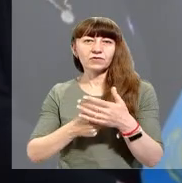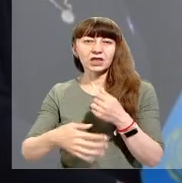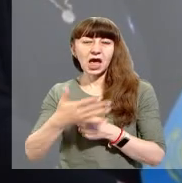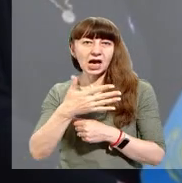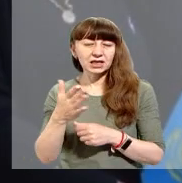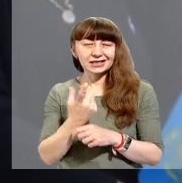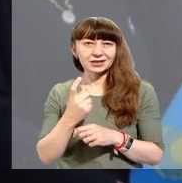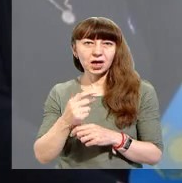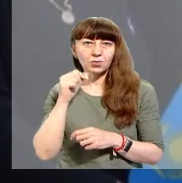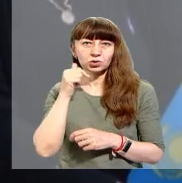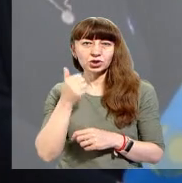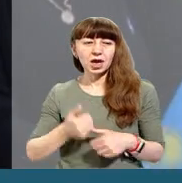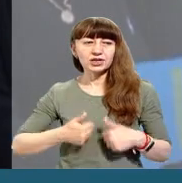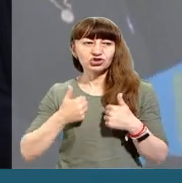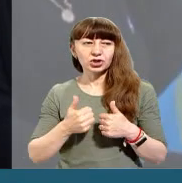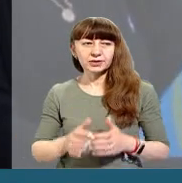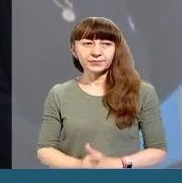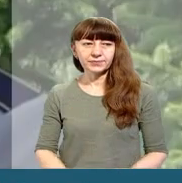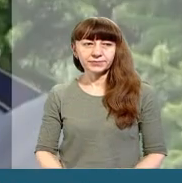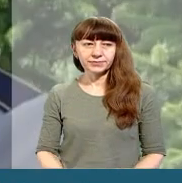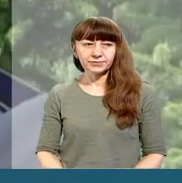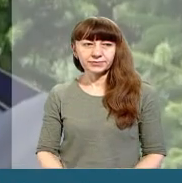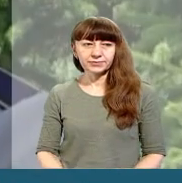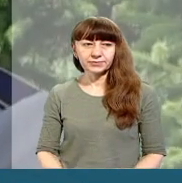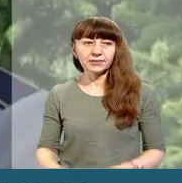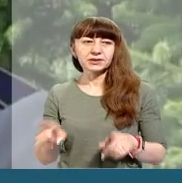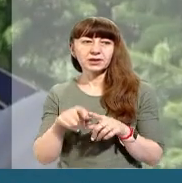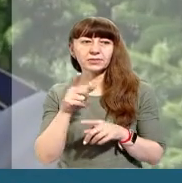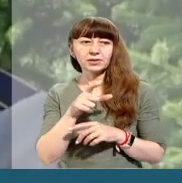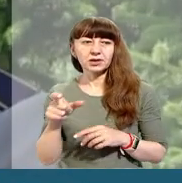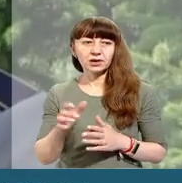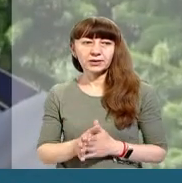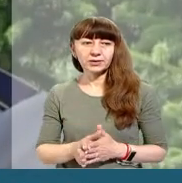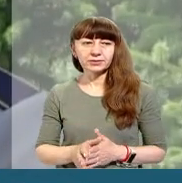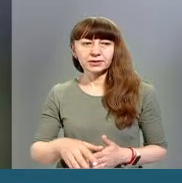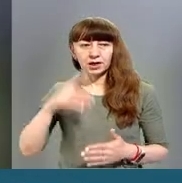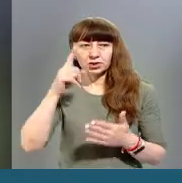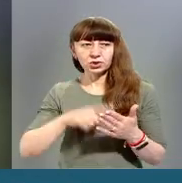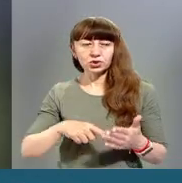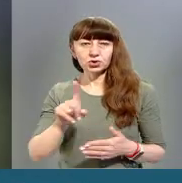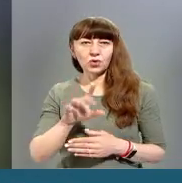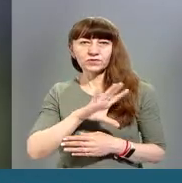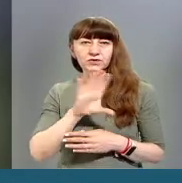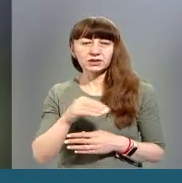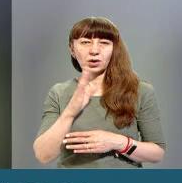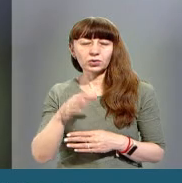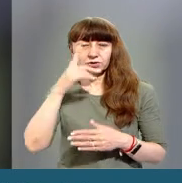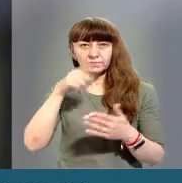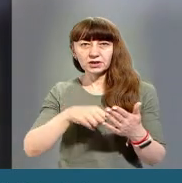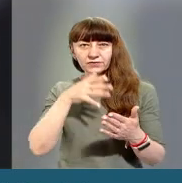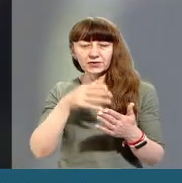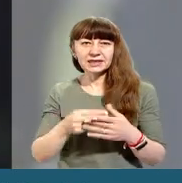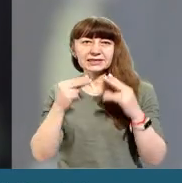намыс деген. Өздерін сияқты отаншыл әрі намысты ұландары бар Қазақстанның келешегі жарқын